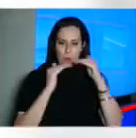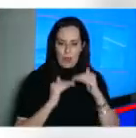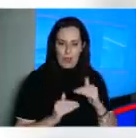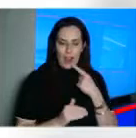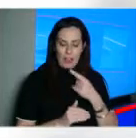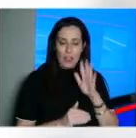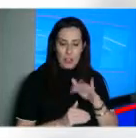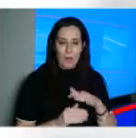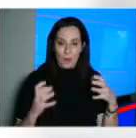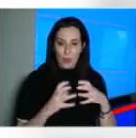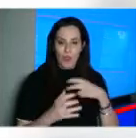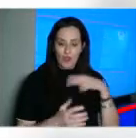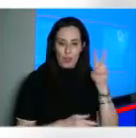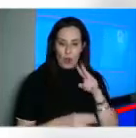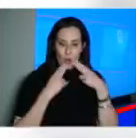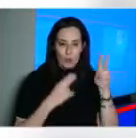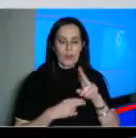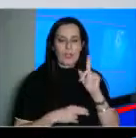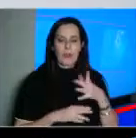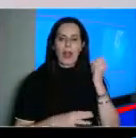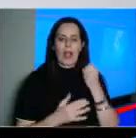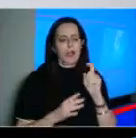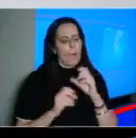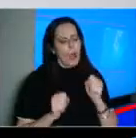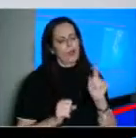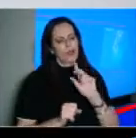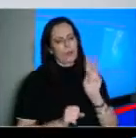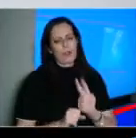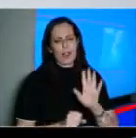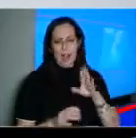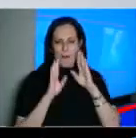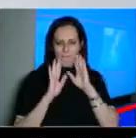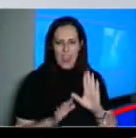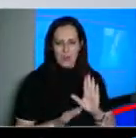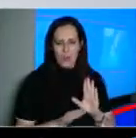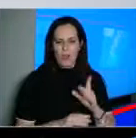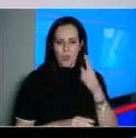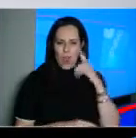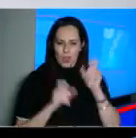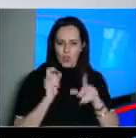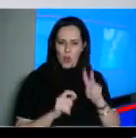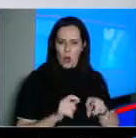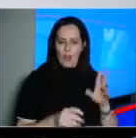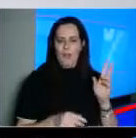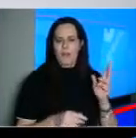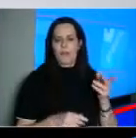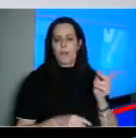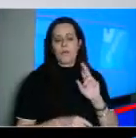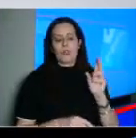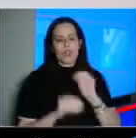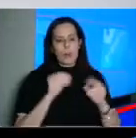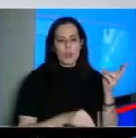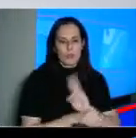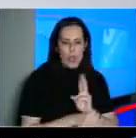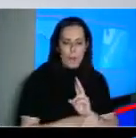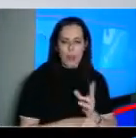להגיד, שגם התגובות שאנחנו קוראים, אנחנו צריכים לקחת אותן בערבון מוגבל, גם בפייסבוק. קוראת אנשים, זה יכול להיות איזה פייק יוזר של מישהו אחר מהצוות